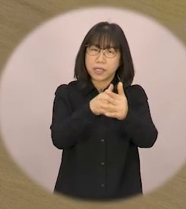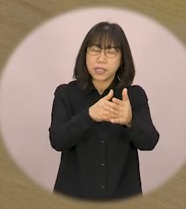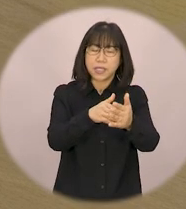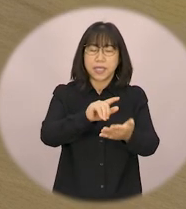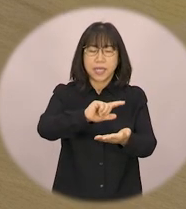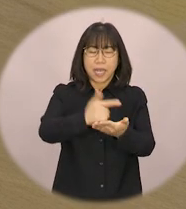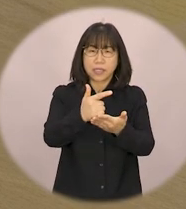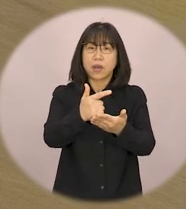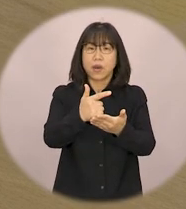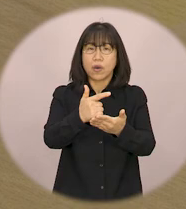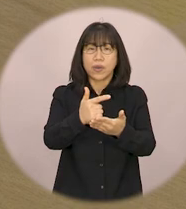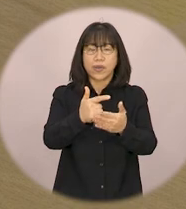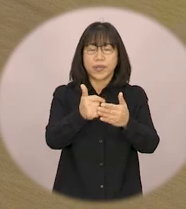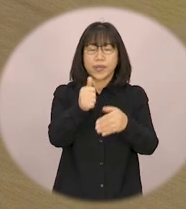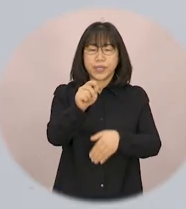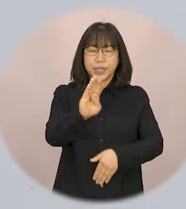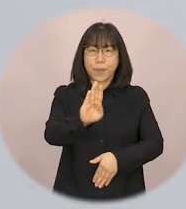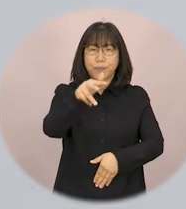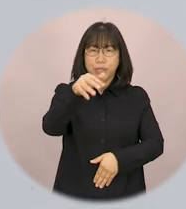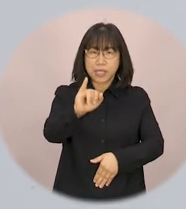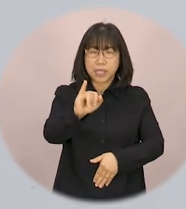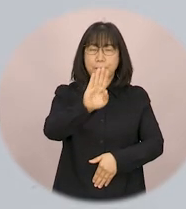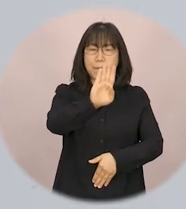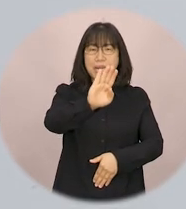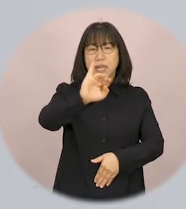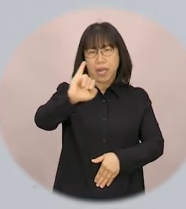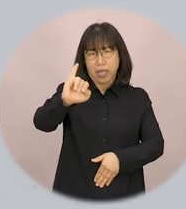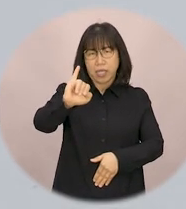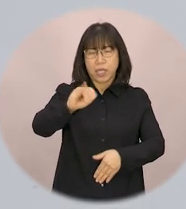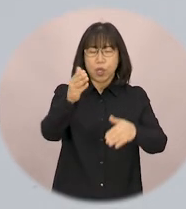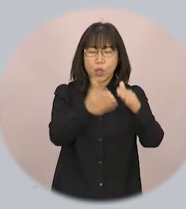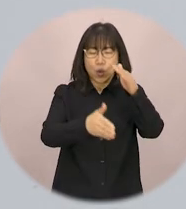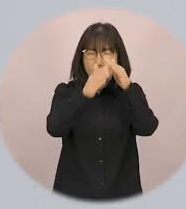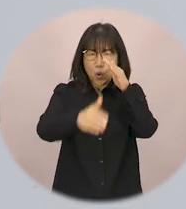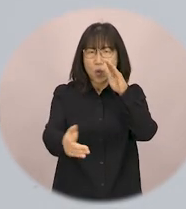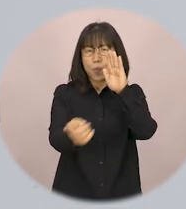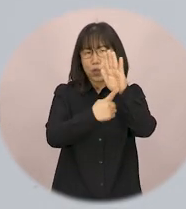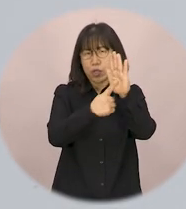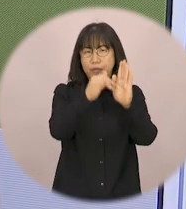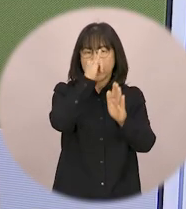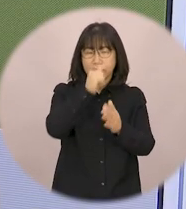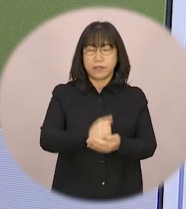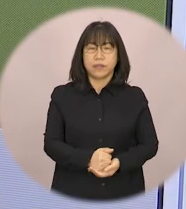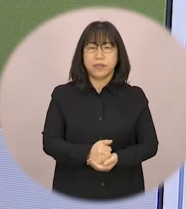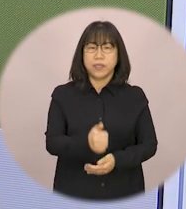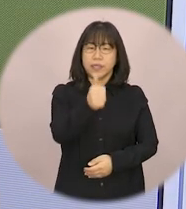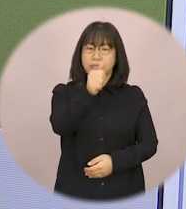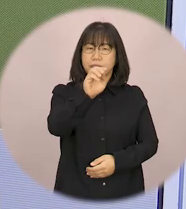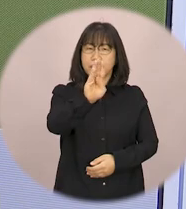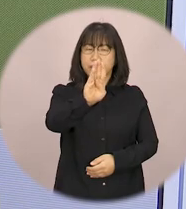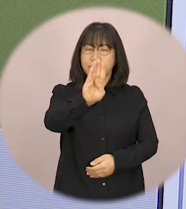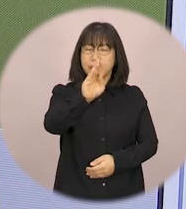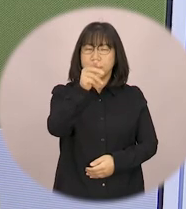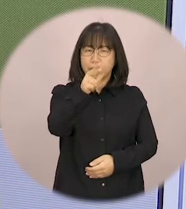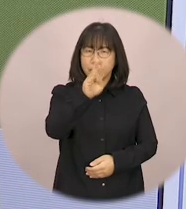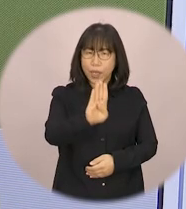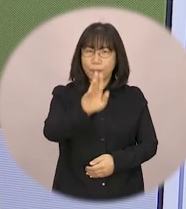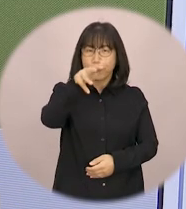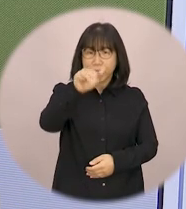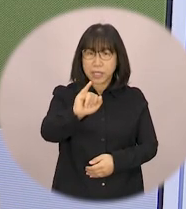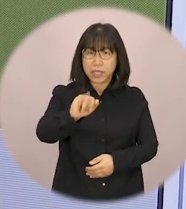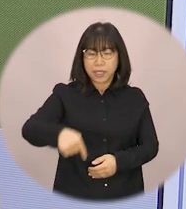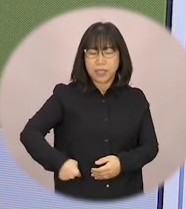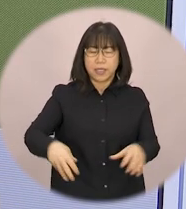강 소협 치 bi 공모전 을 개최합니다 삽 칠하는 말을 들었을 때 주민들은 무엇을